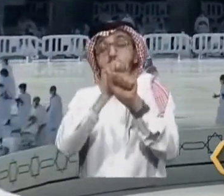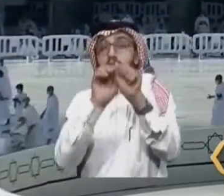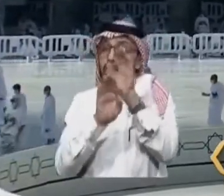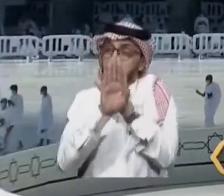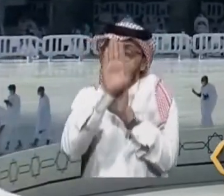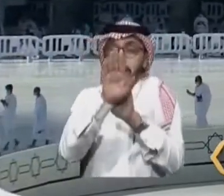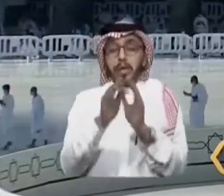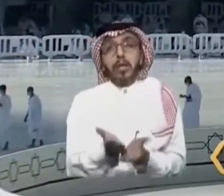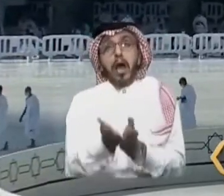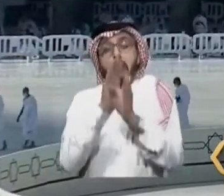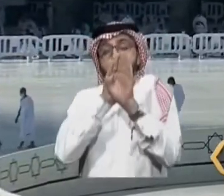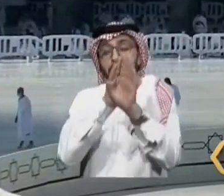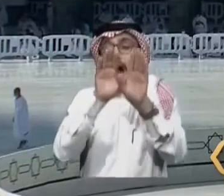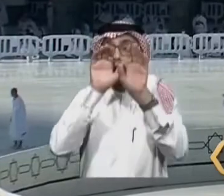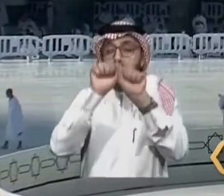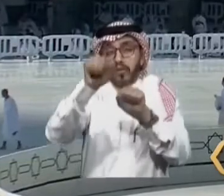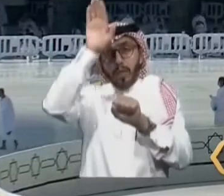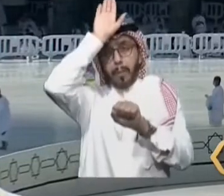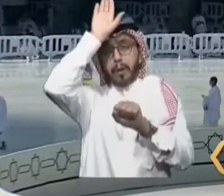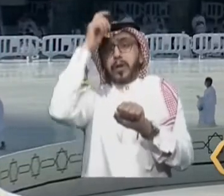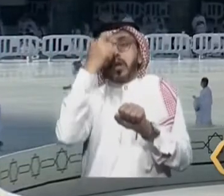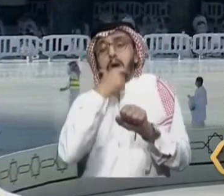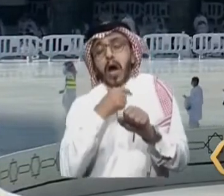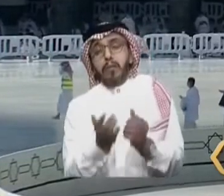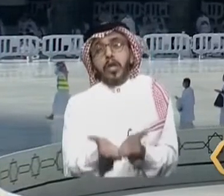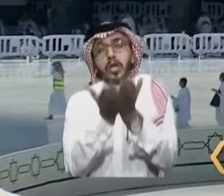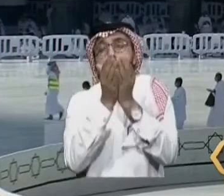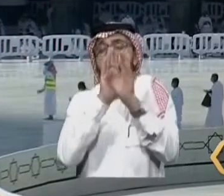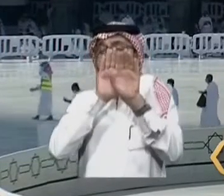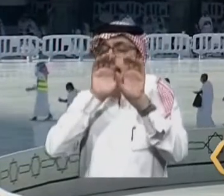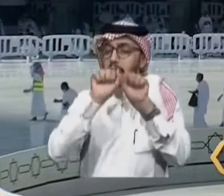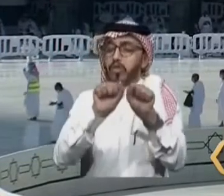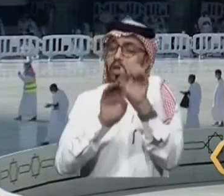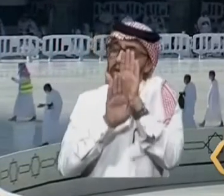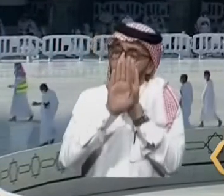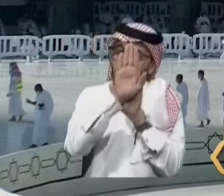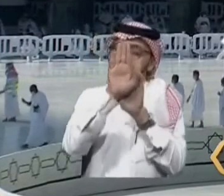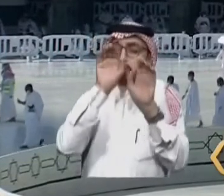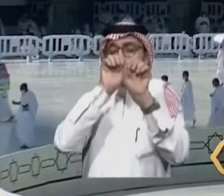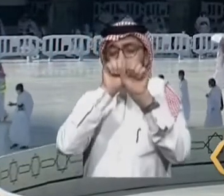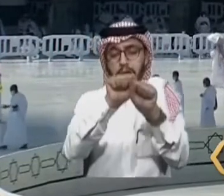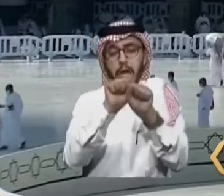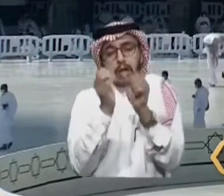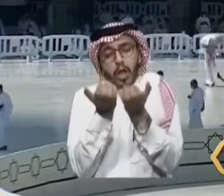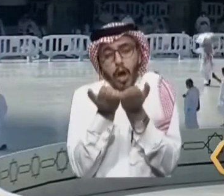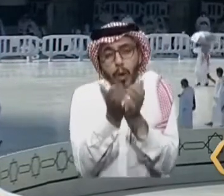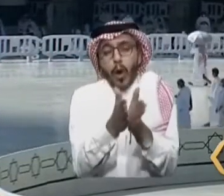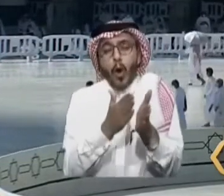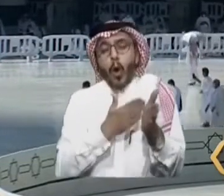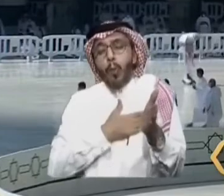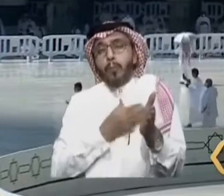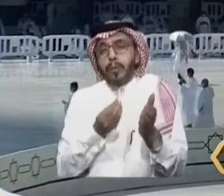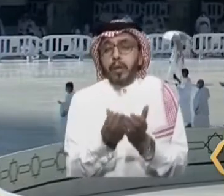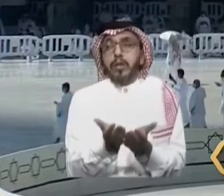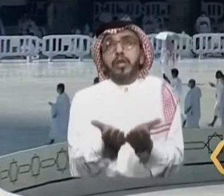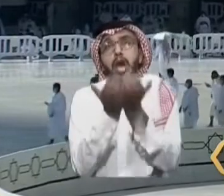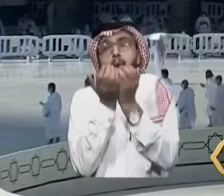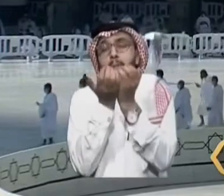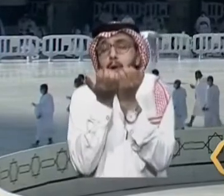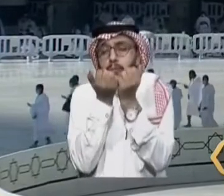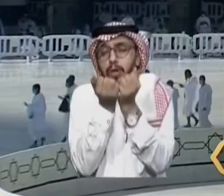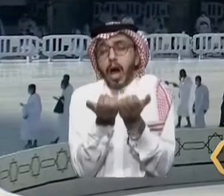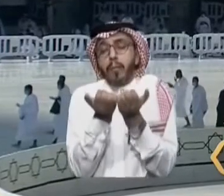أمورنا، وأيد بالحق إمامنا وولي أمرنا، وهيئ له البطانة الصالحة، ووفقه لما تحب وترضى. اللهم